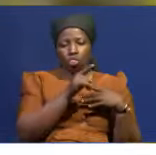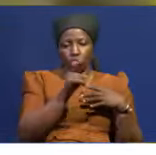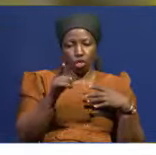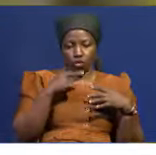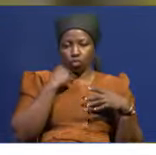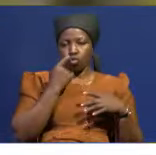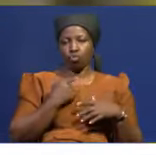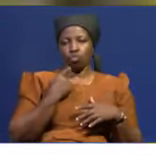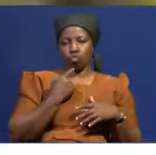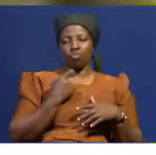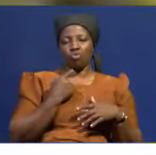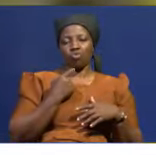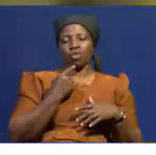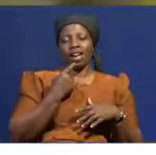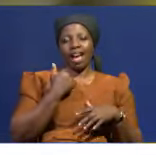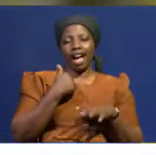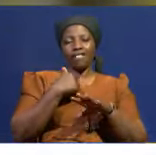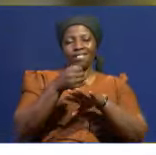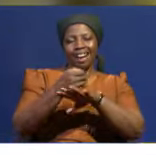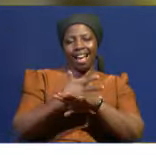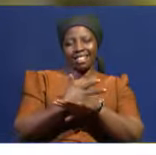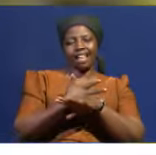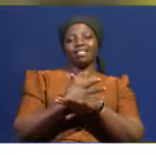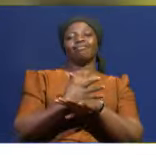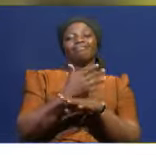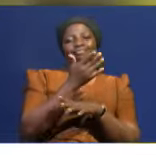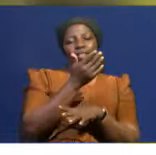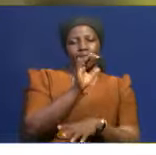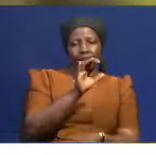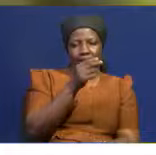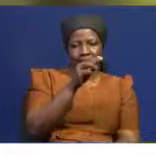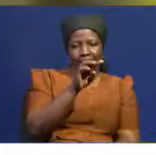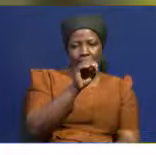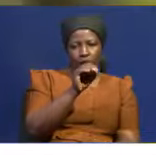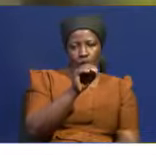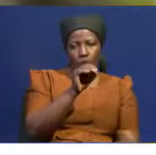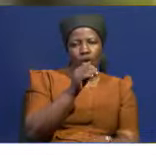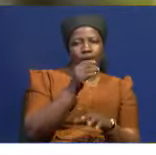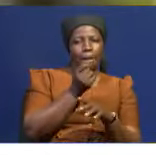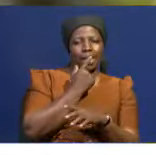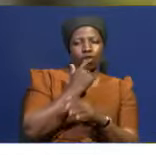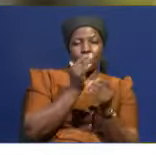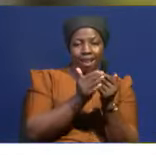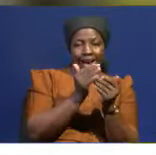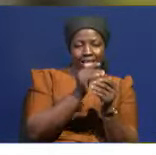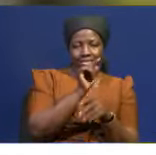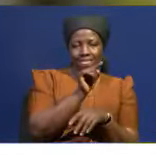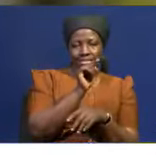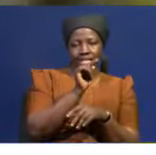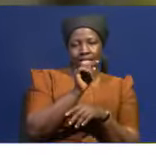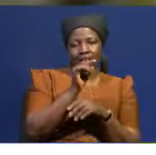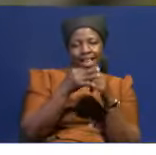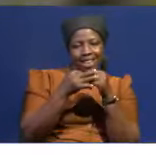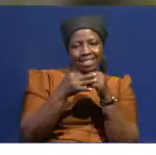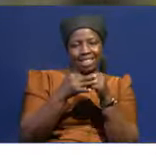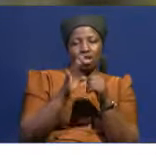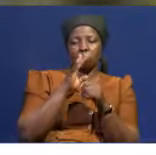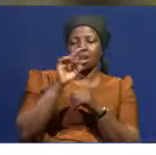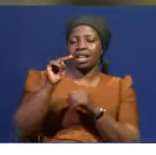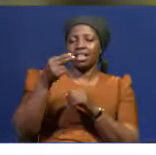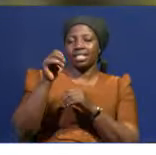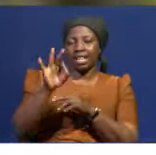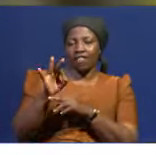the chemotherapy sessions recommended were 8. NHIF are paying half of that, and we've said under this